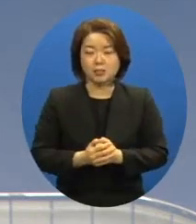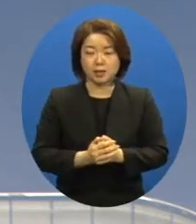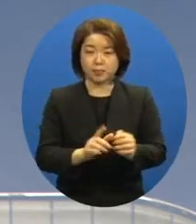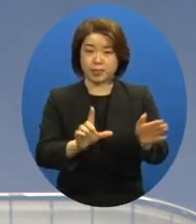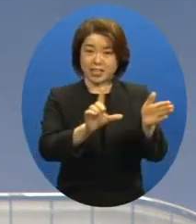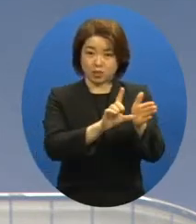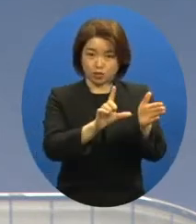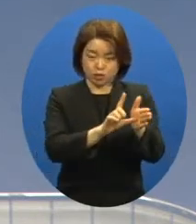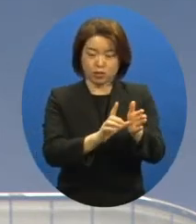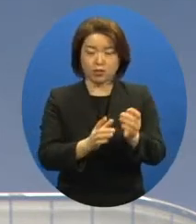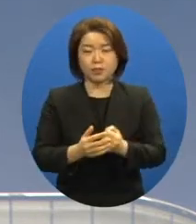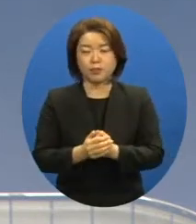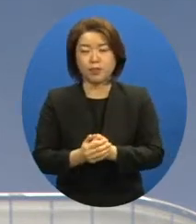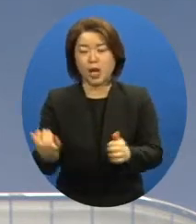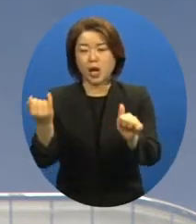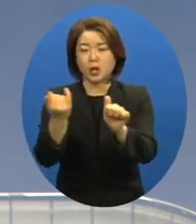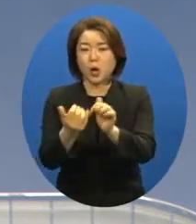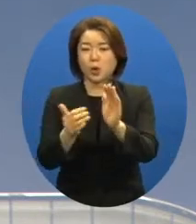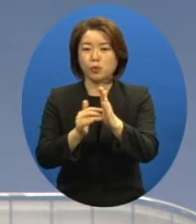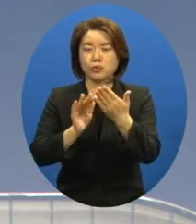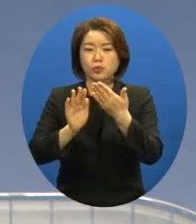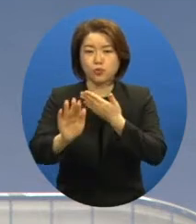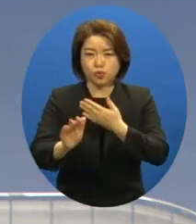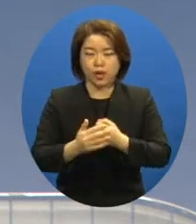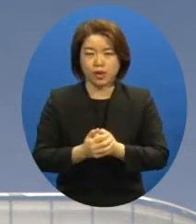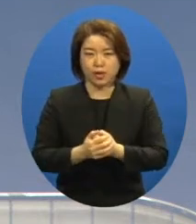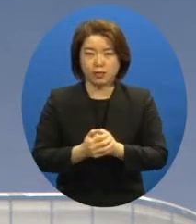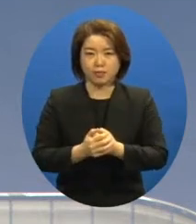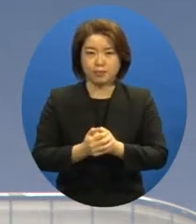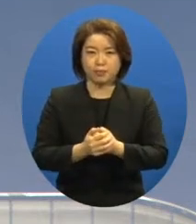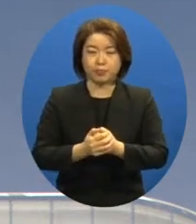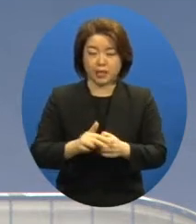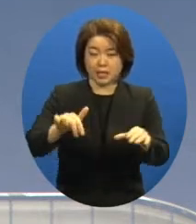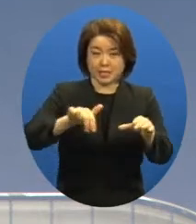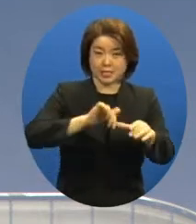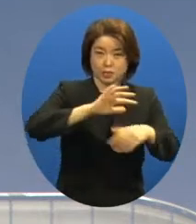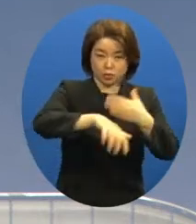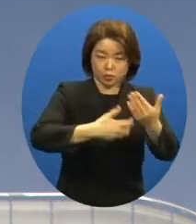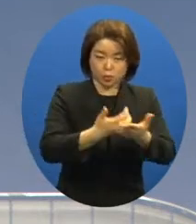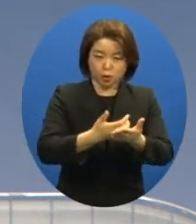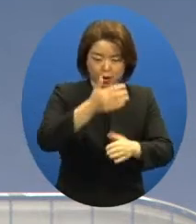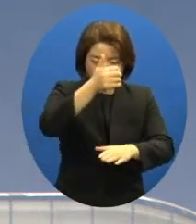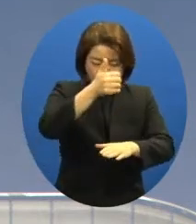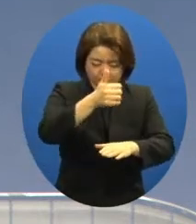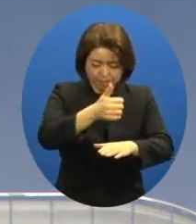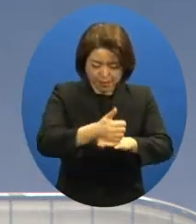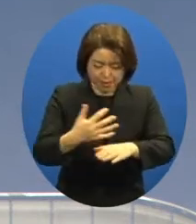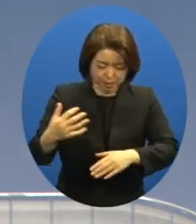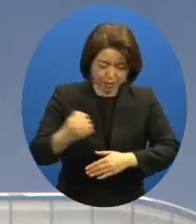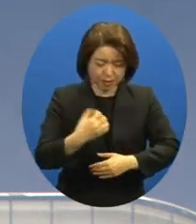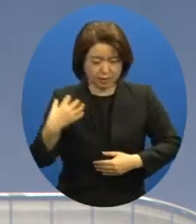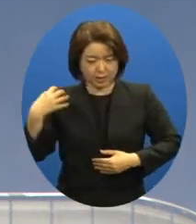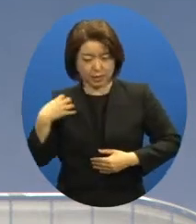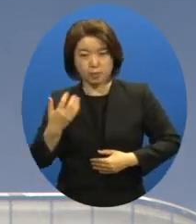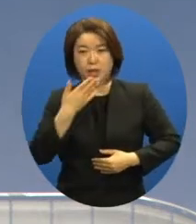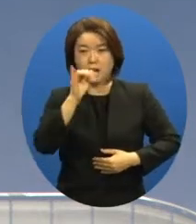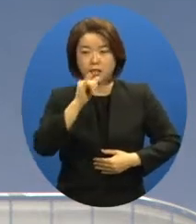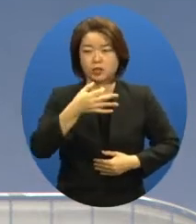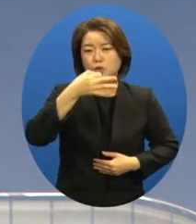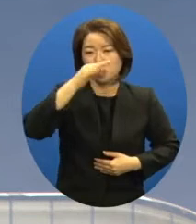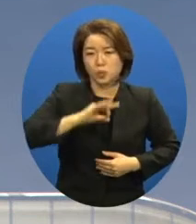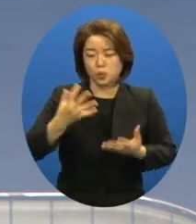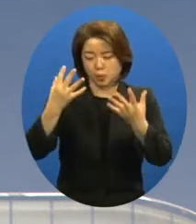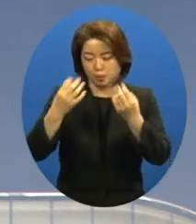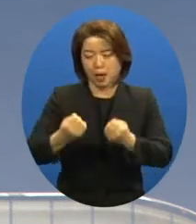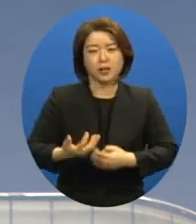루터는 결혼을 하고 난 다음에 그는 종교개혁을 끝까지 감당할 수 있는 그런 유익을